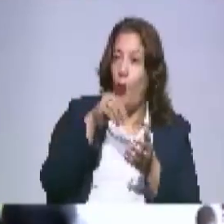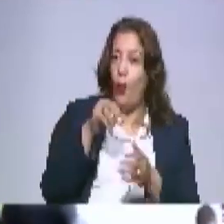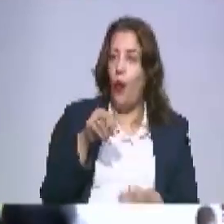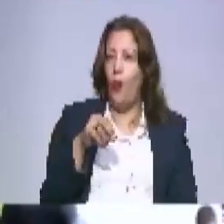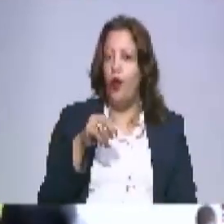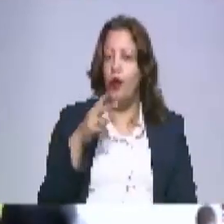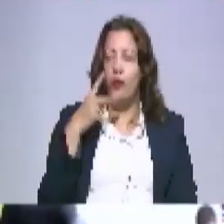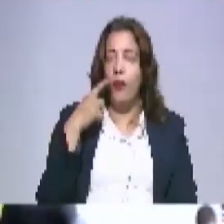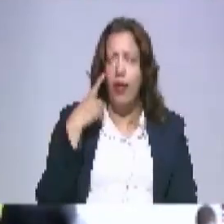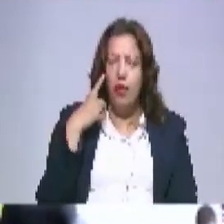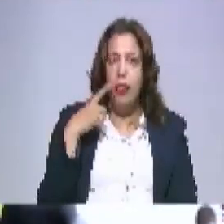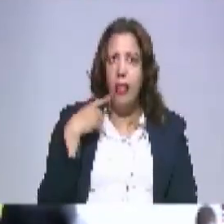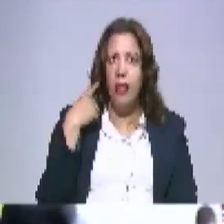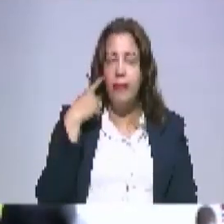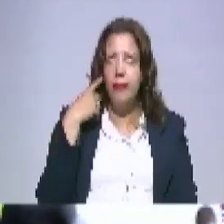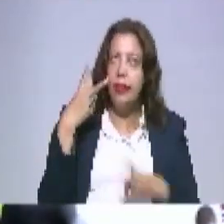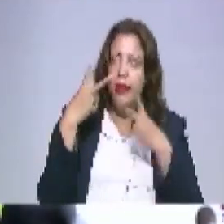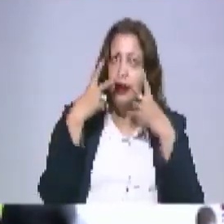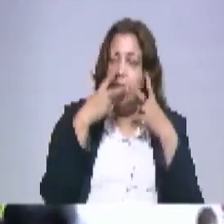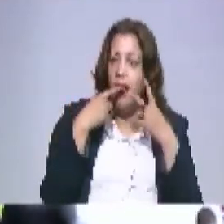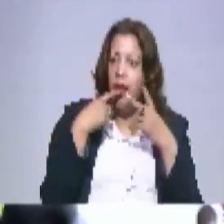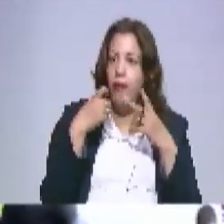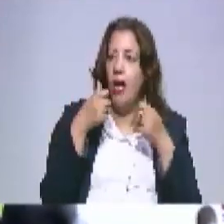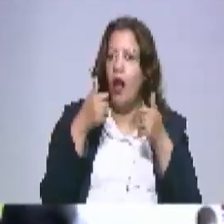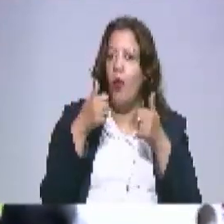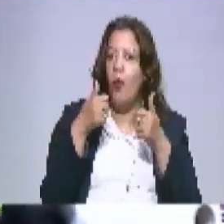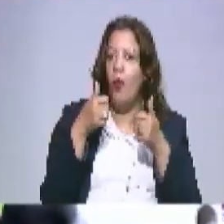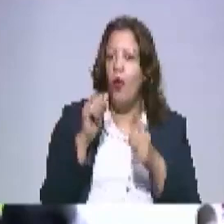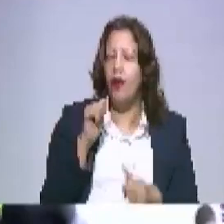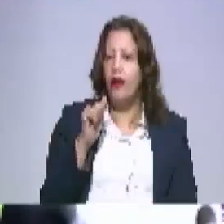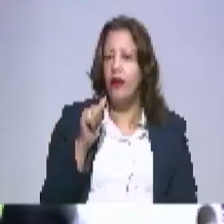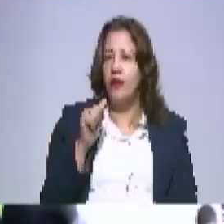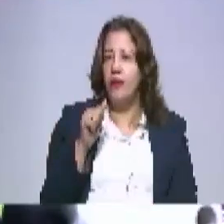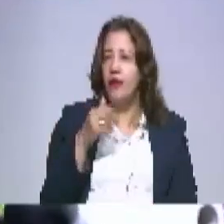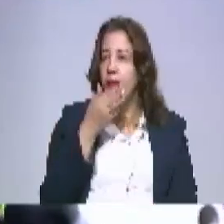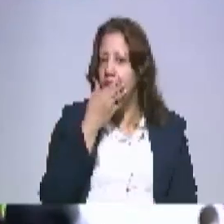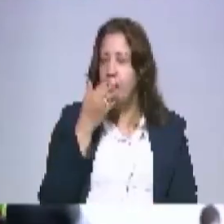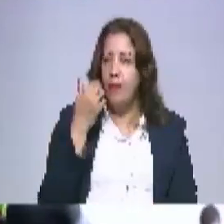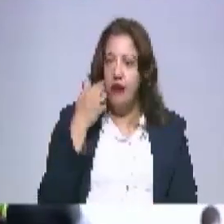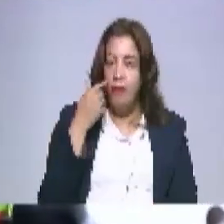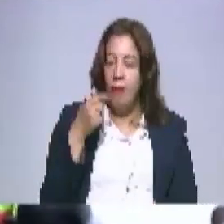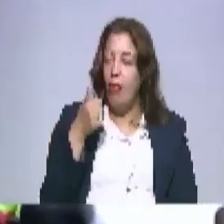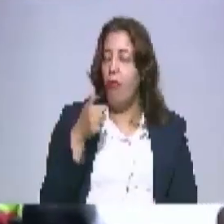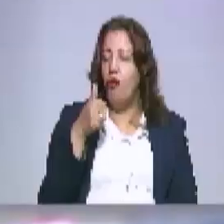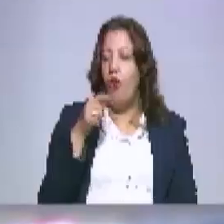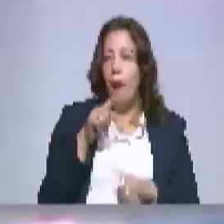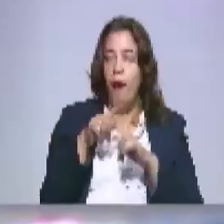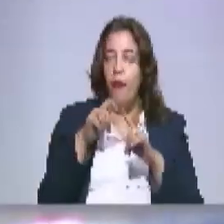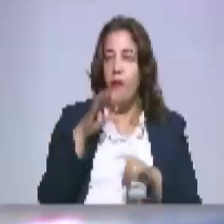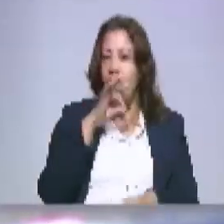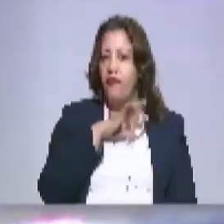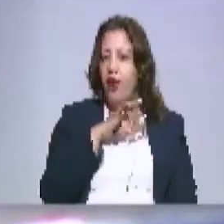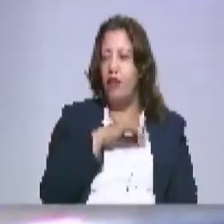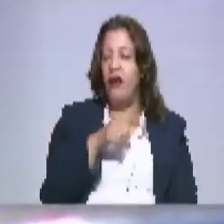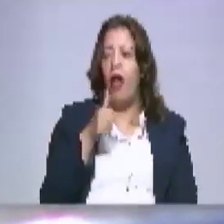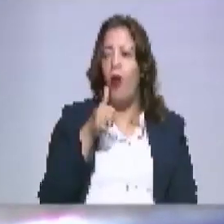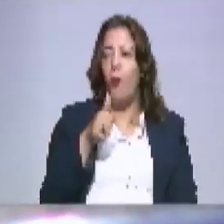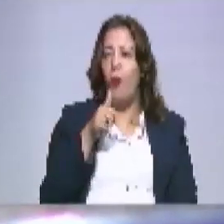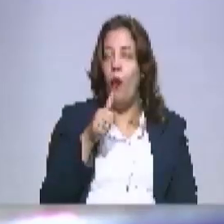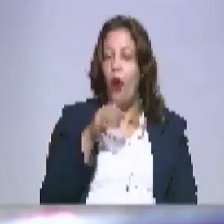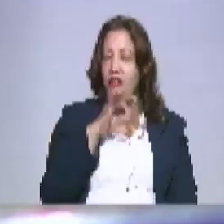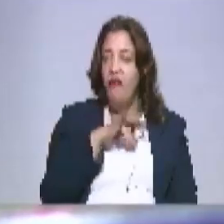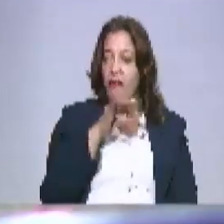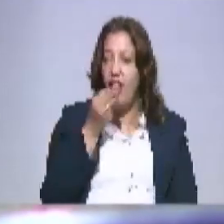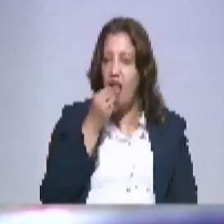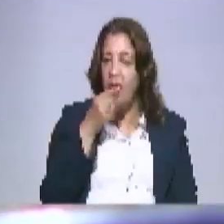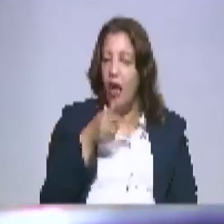وليكي بقى ان انت تتخيلي الروايح الاكل دي عامله ازاي على سفره صيامي. هو القيمه الغذائيه اولا عاليه جدا في كل